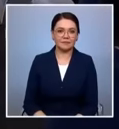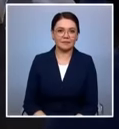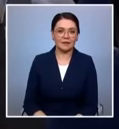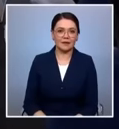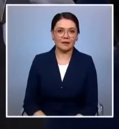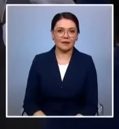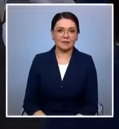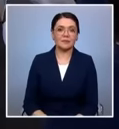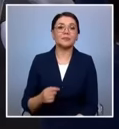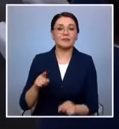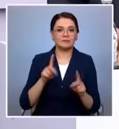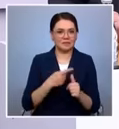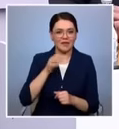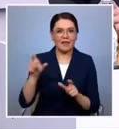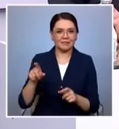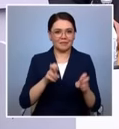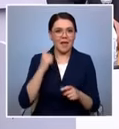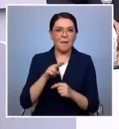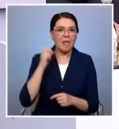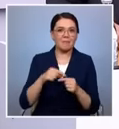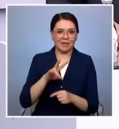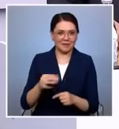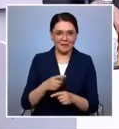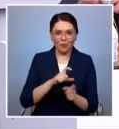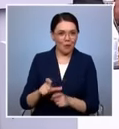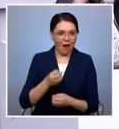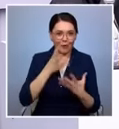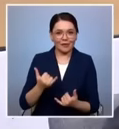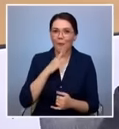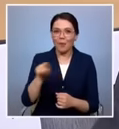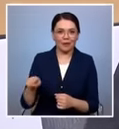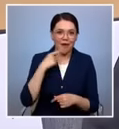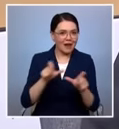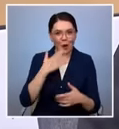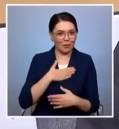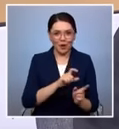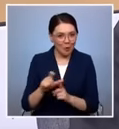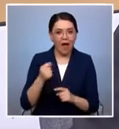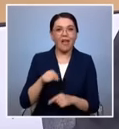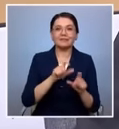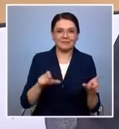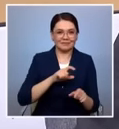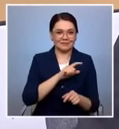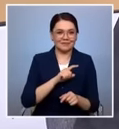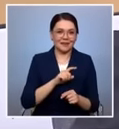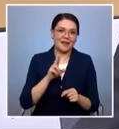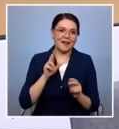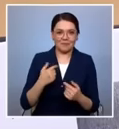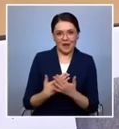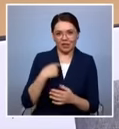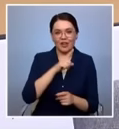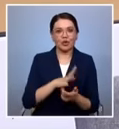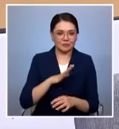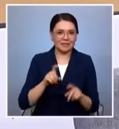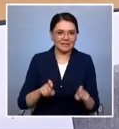и характерное для этого поистине непристойного представления, которое вчера случилось у нас в республике. Из личных